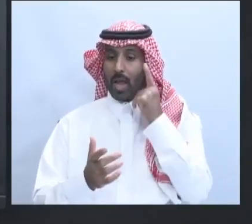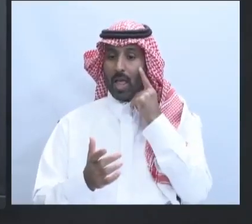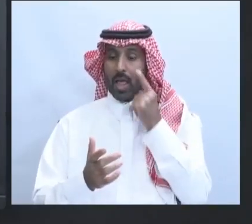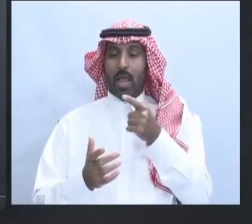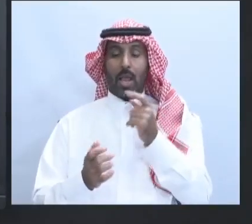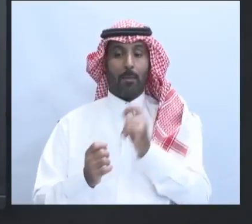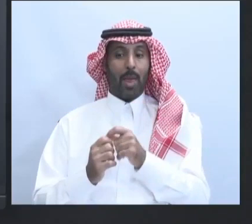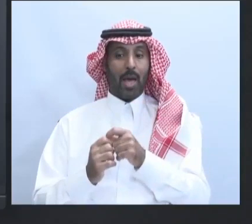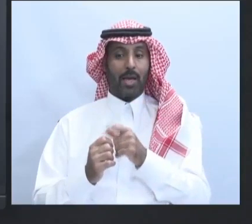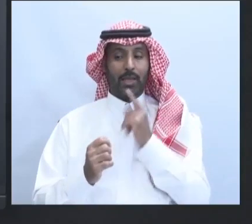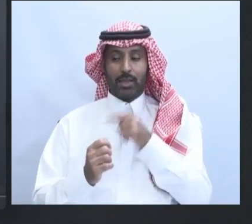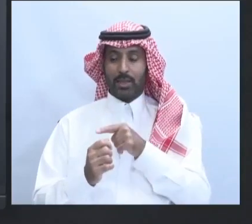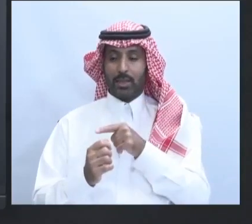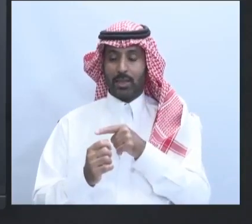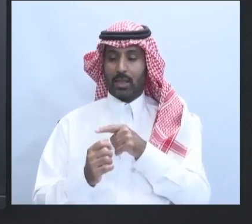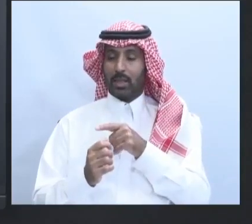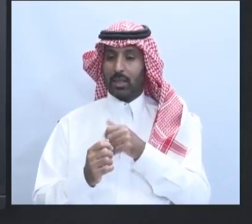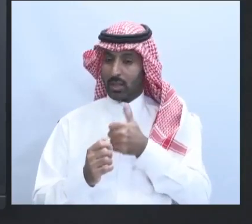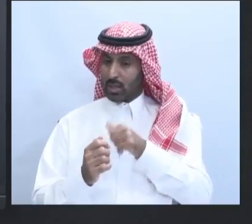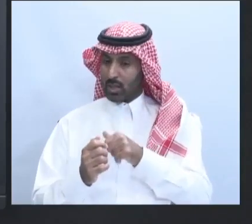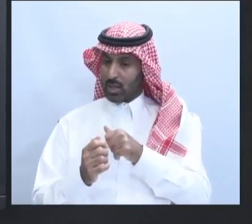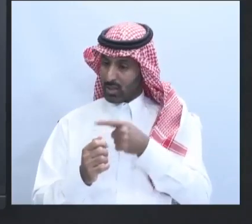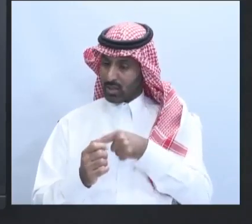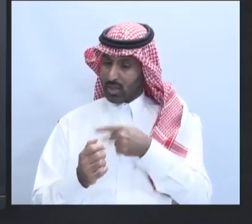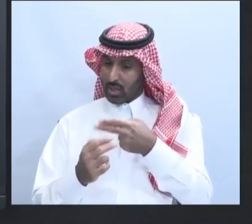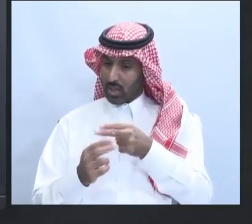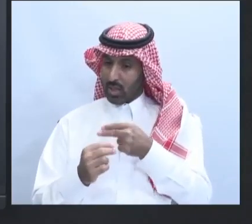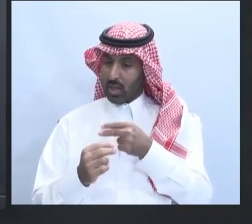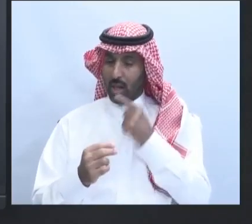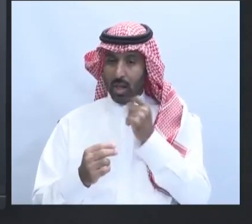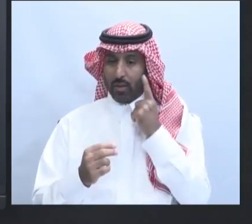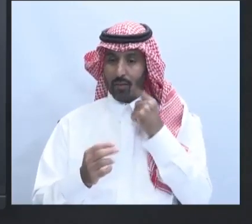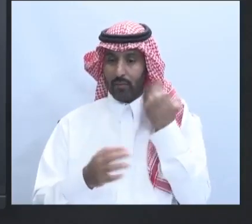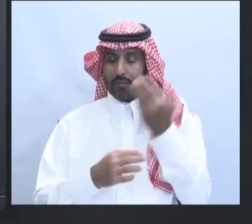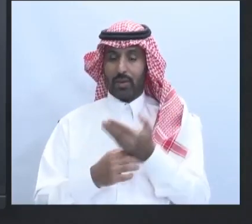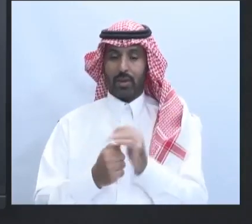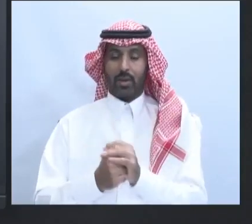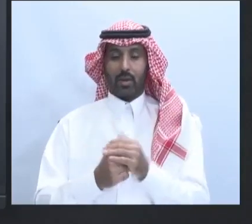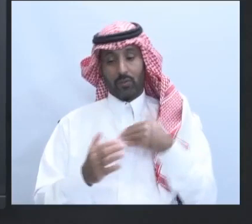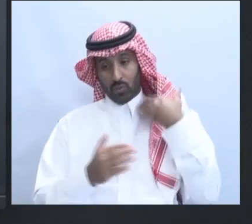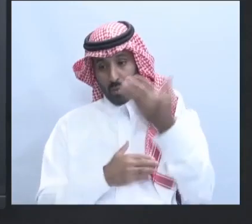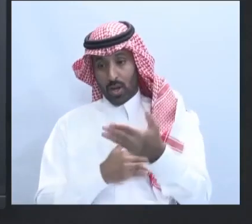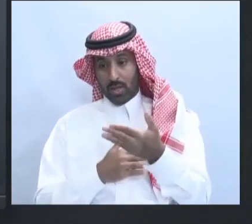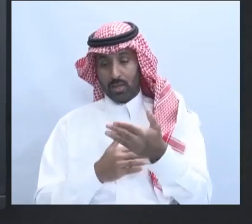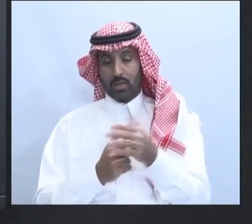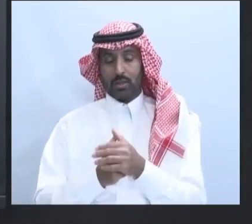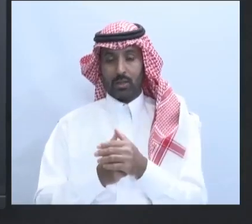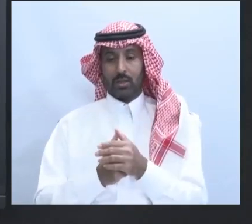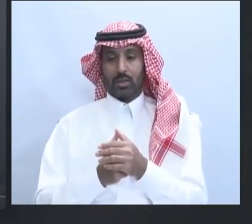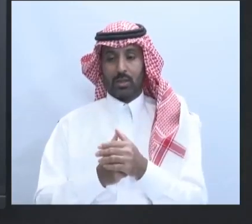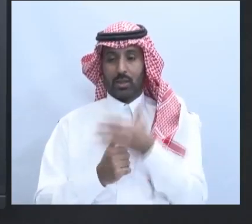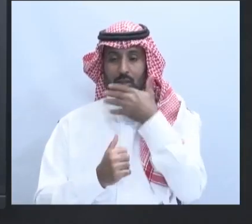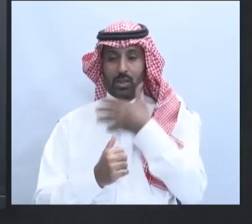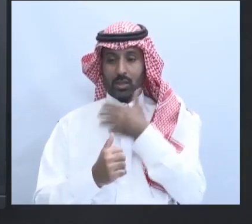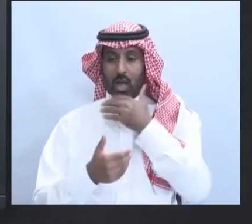النقد الاحاديث ونشات هذا العلم وكذلك تطور هذا العلم في العصور اللاحقه ايها الطلاب والطالبات لعصر